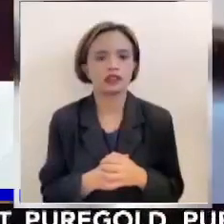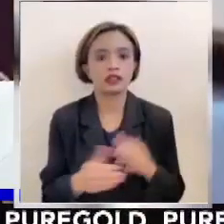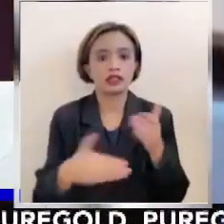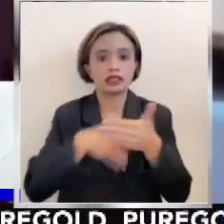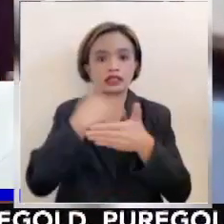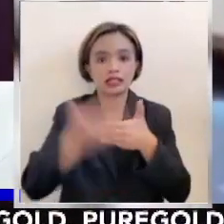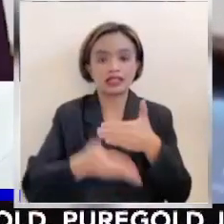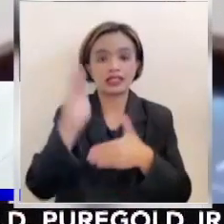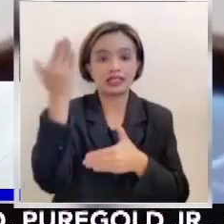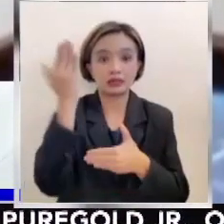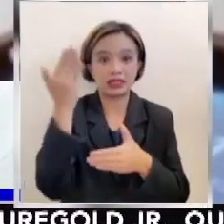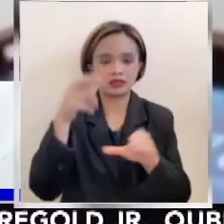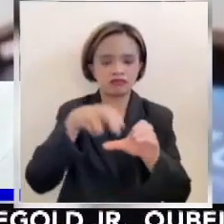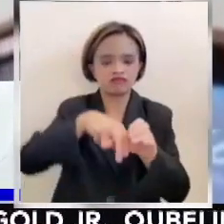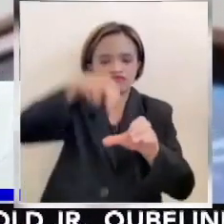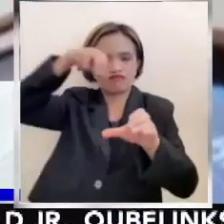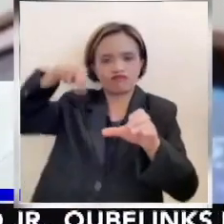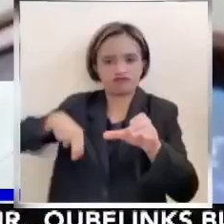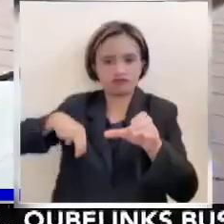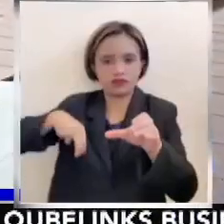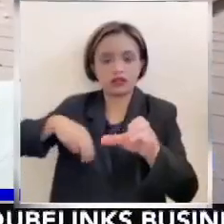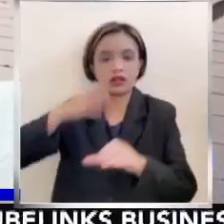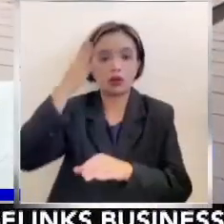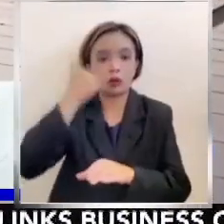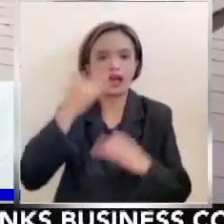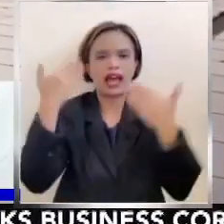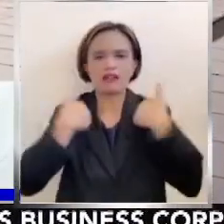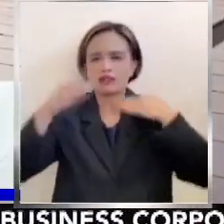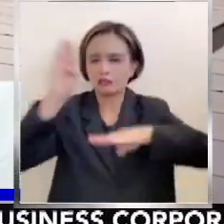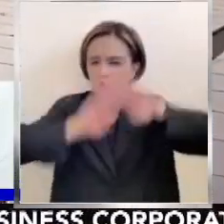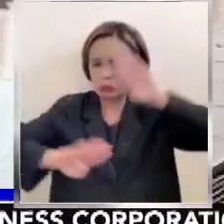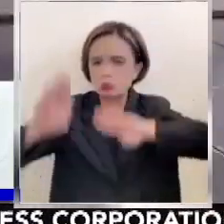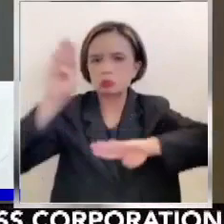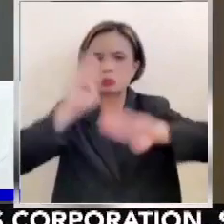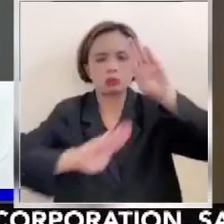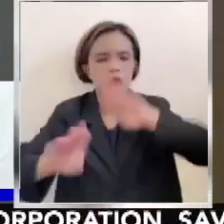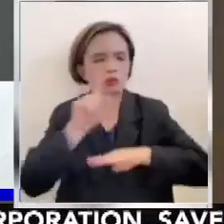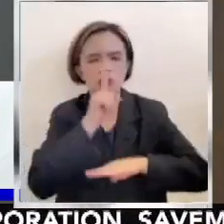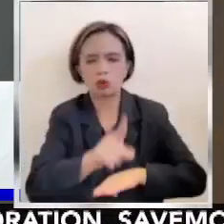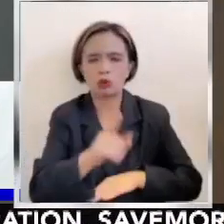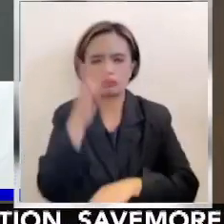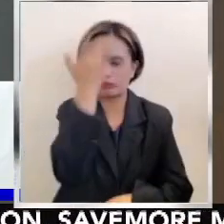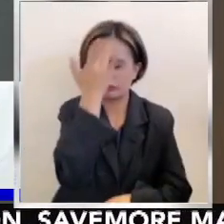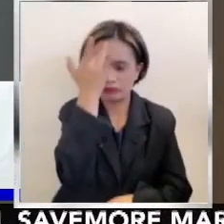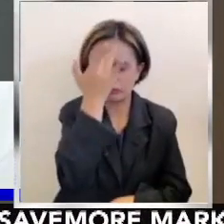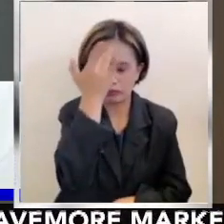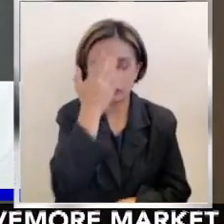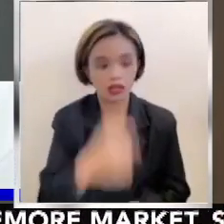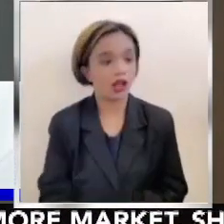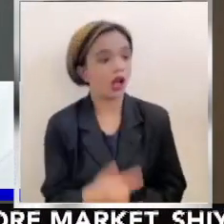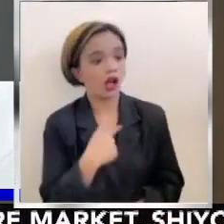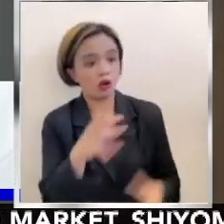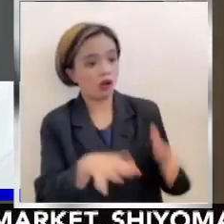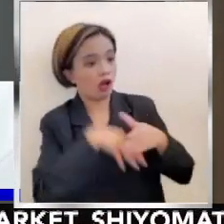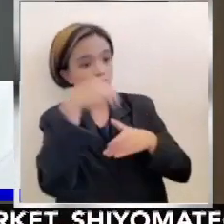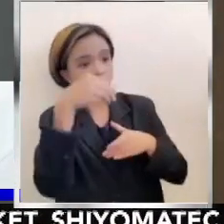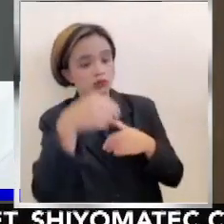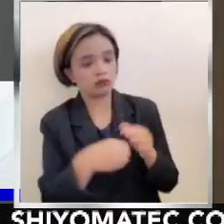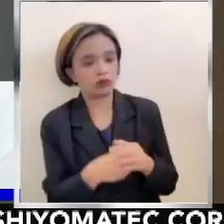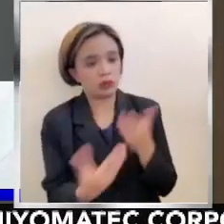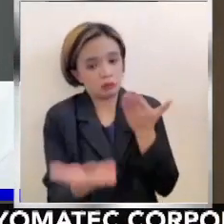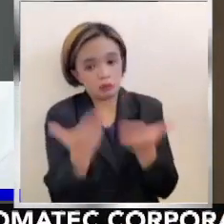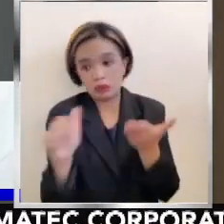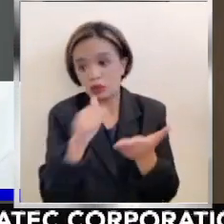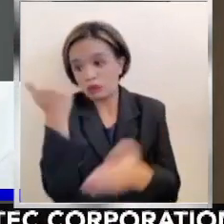si Herlene dahil sa mga aberyang talaga naman daw nakakatroma. Paglabas ko, siguro yung ibang pulis hindi